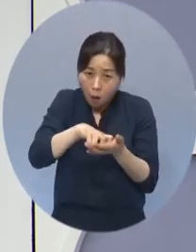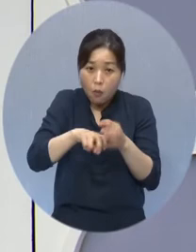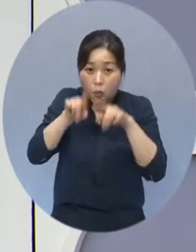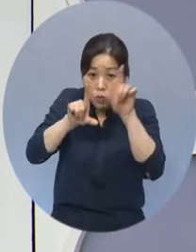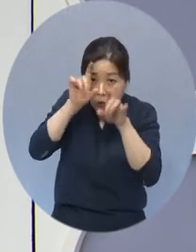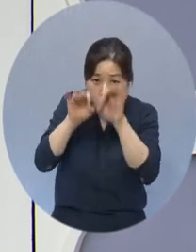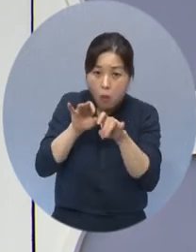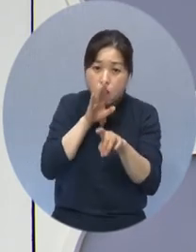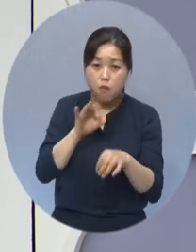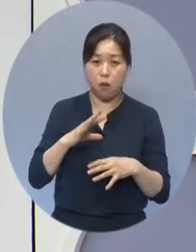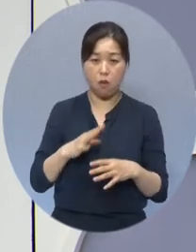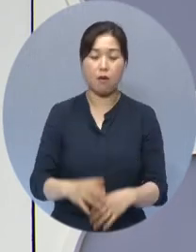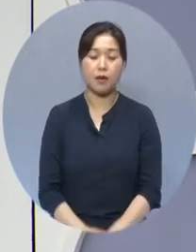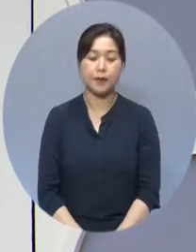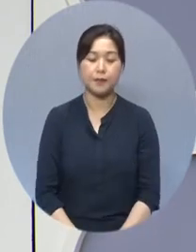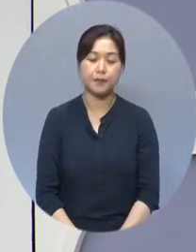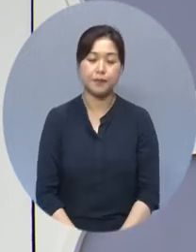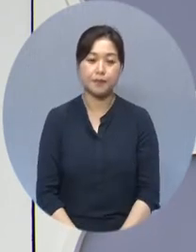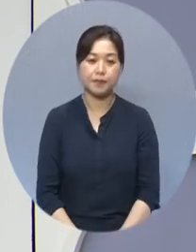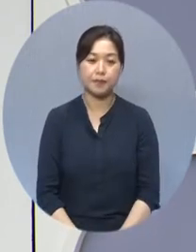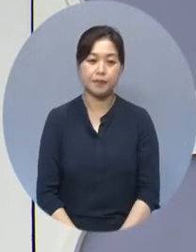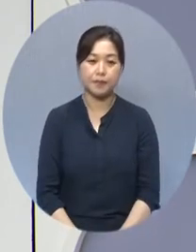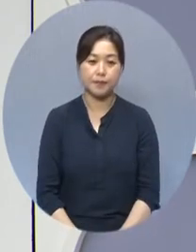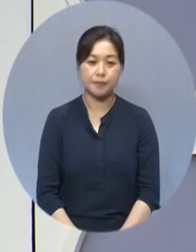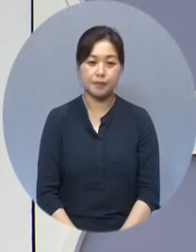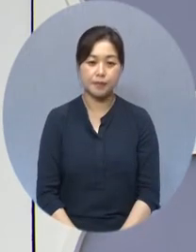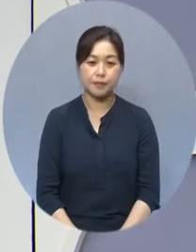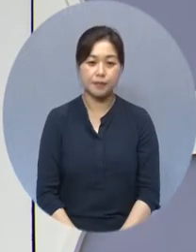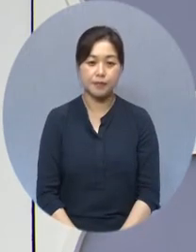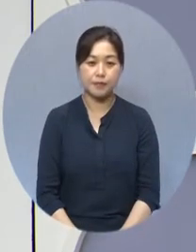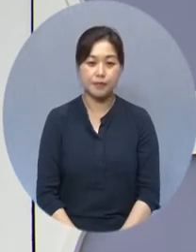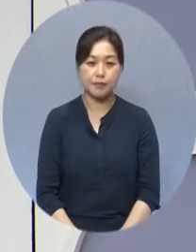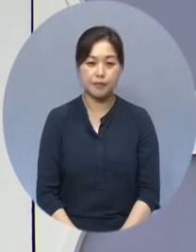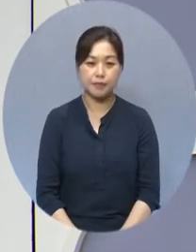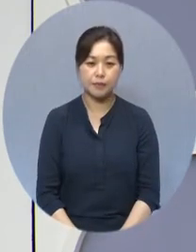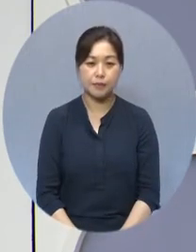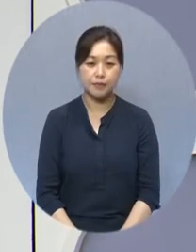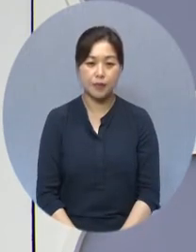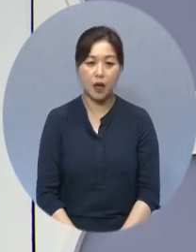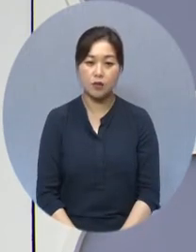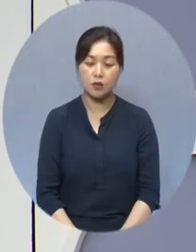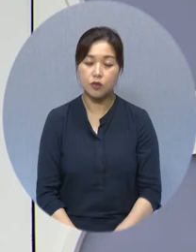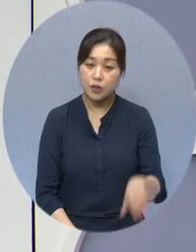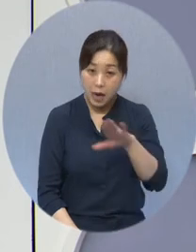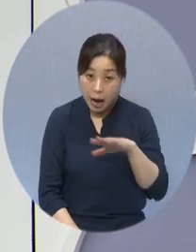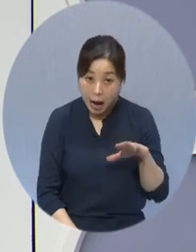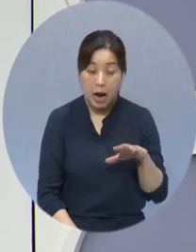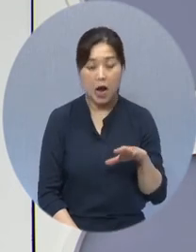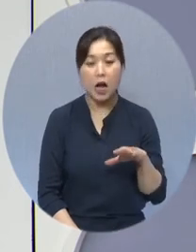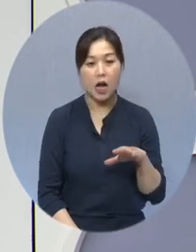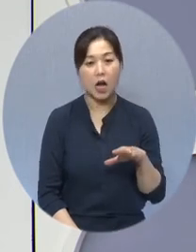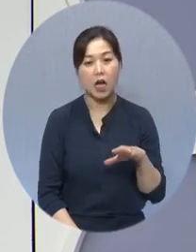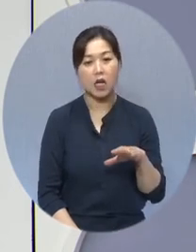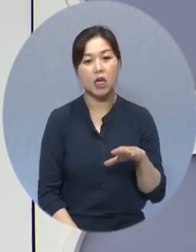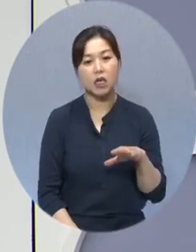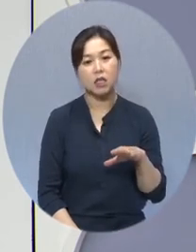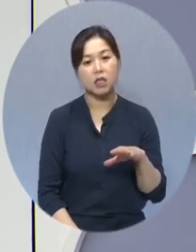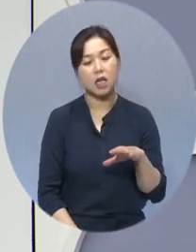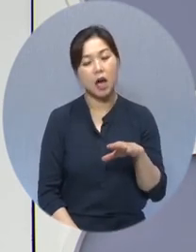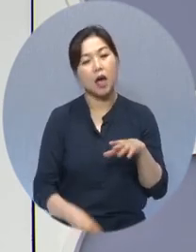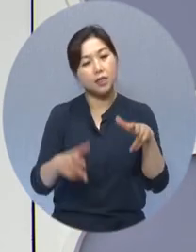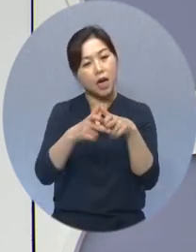깜짝 놀랐고요. 그다음에 이제 그런 측면에서 우리가 일반인이 출입 가능한